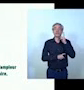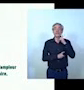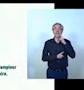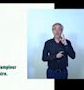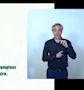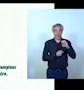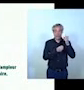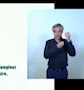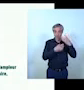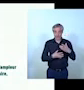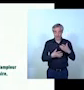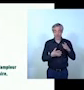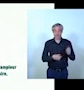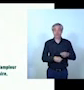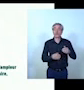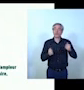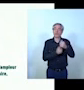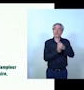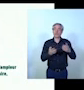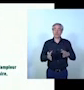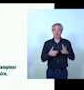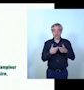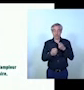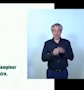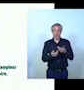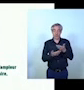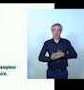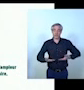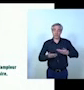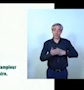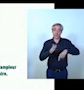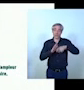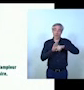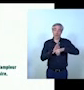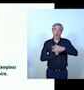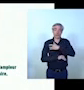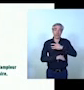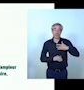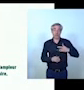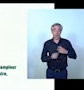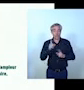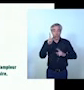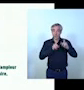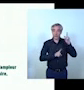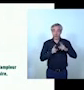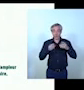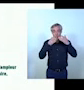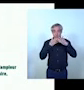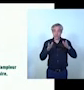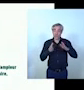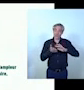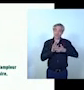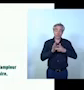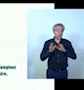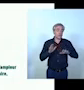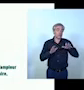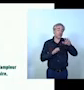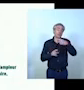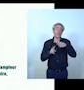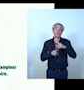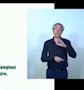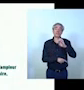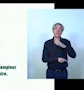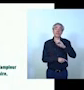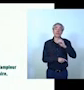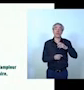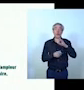cadre, certes, que l'on adaptera aux contraintes sanitaires, une fête qui se voudra ouverte au territoire et éco-responsable.